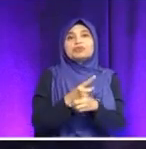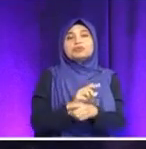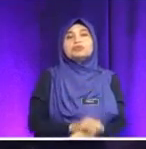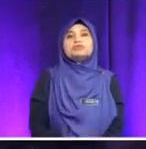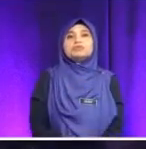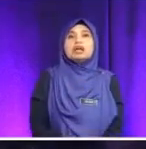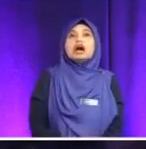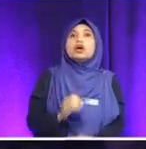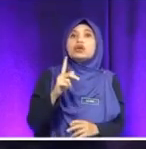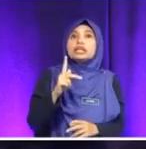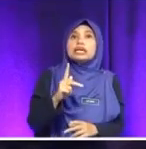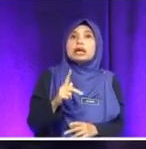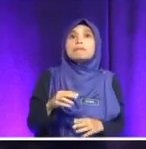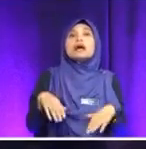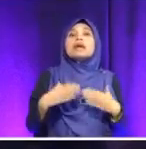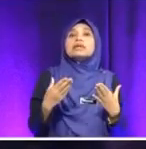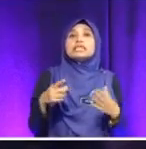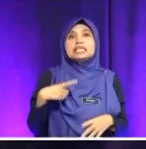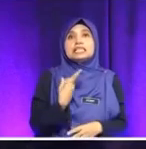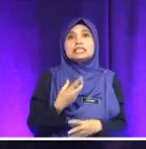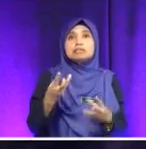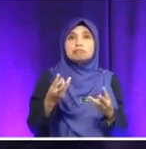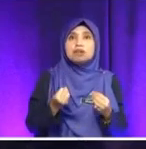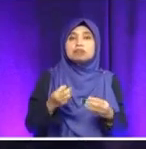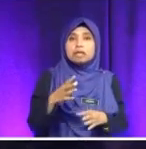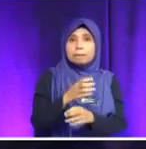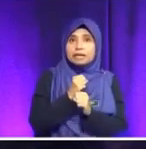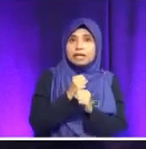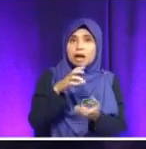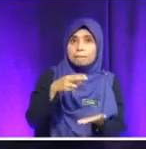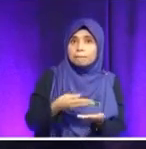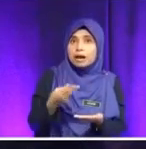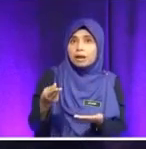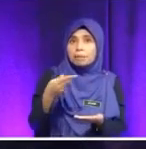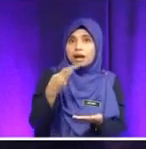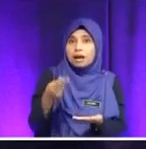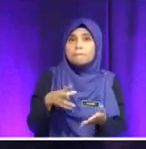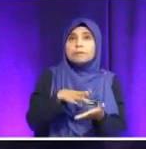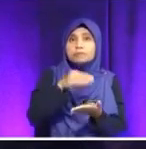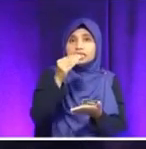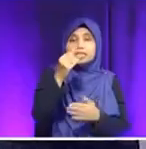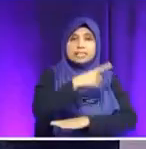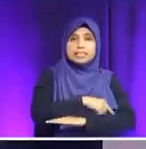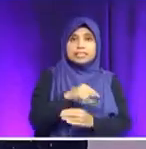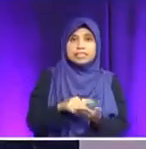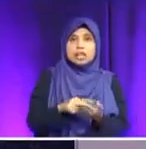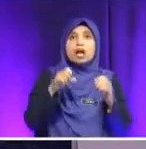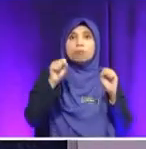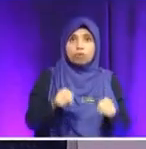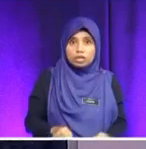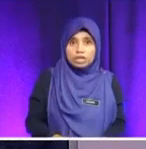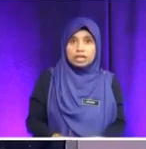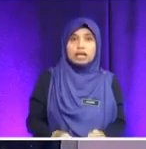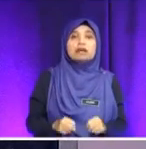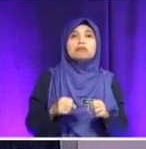Alhamdulillah. Okey cikgu, bagaimana kita nak dapatkan ni bahan-bahan pembelajaran kita hari ini? Kita nak dapatkan di mana cikgu? Okey, boleh layari